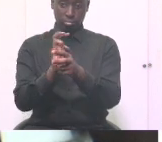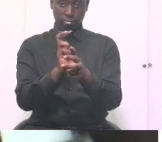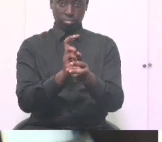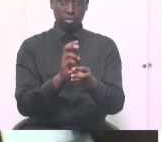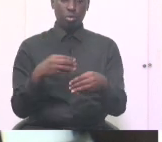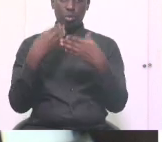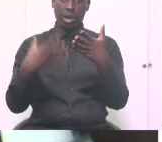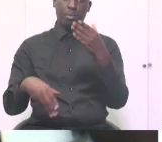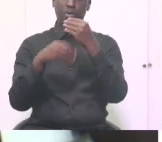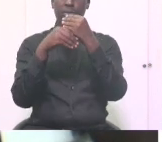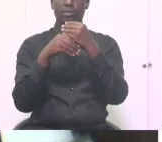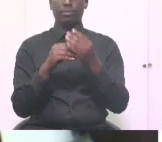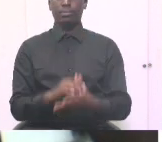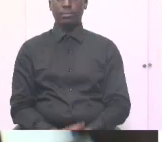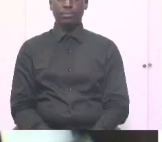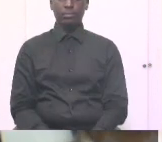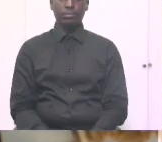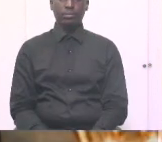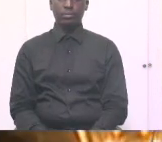tubahe updates